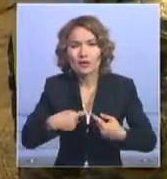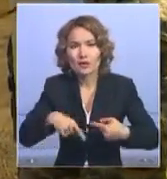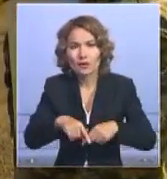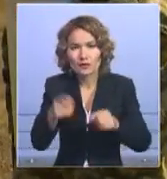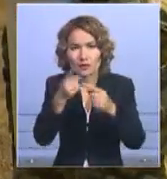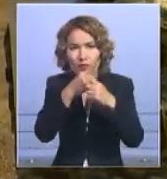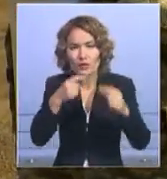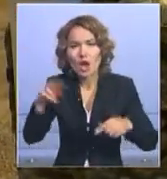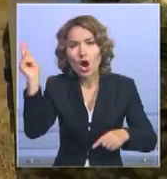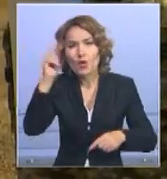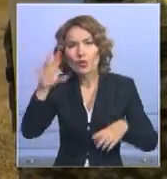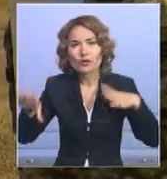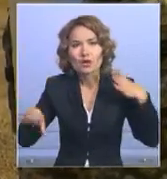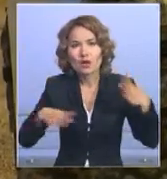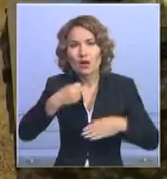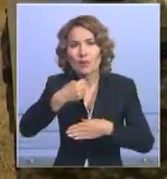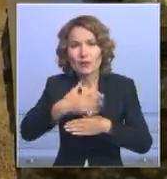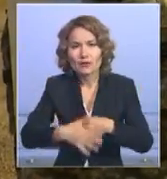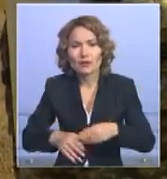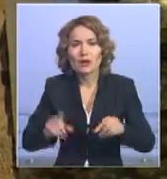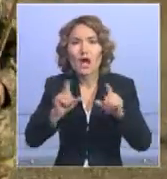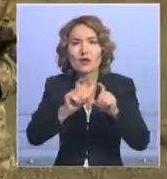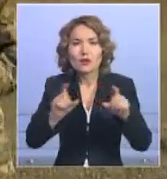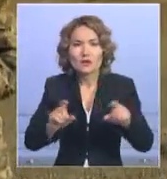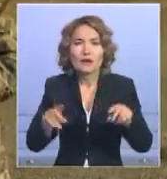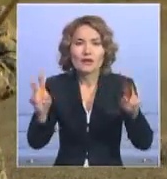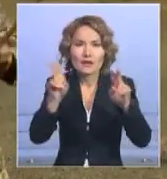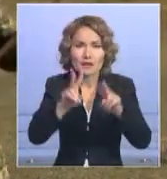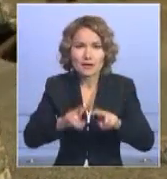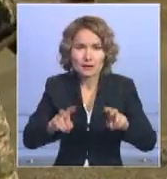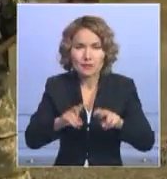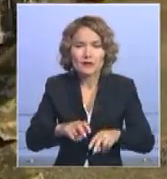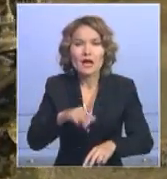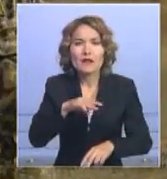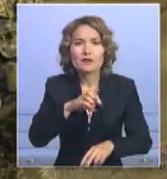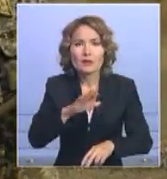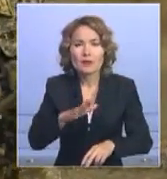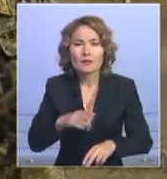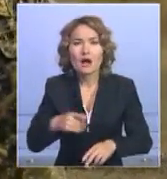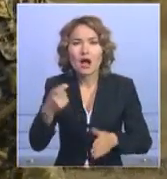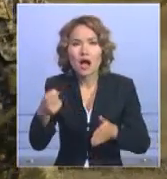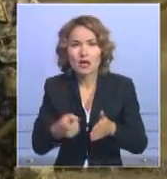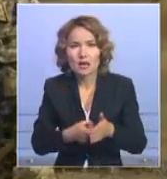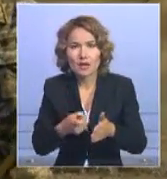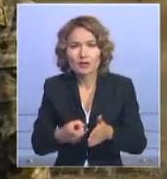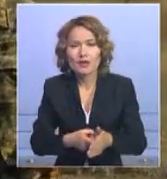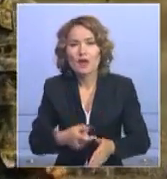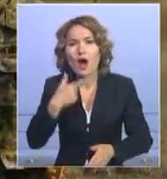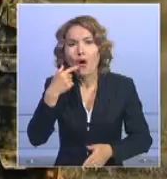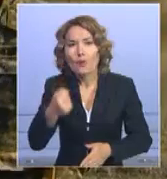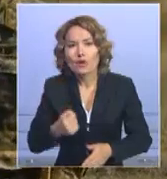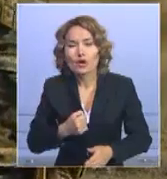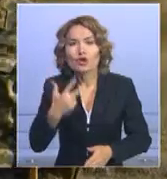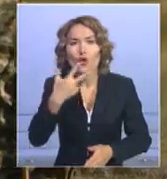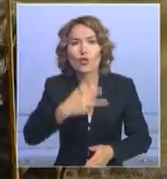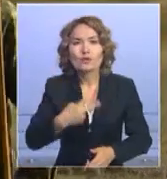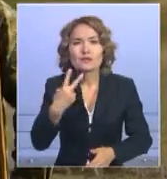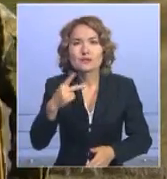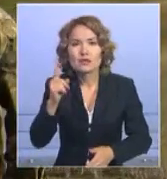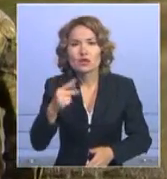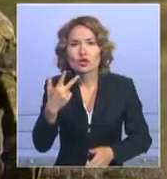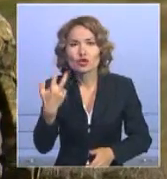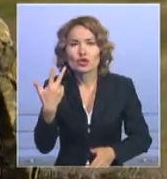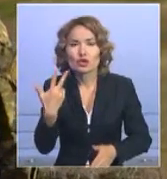мәлімдеді. Сондай-ақ оқу-жаттығу орталығындағы нысандарды тексерген Иманғали Тасмағанбетов Қарағанды гарнизонындағы